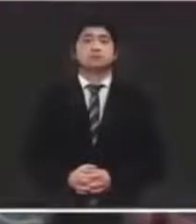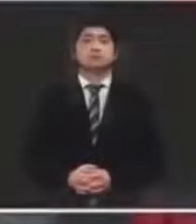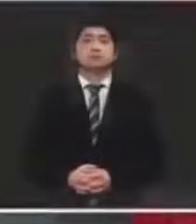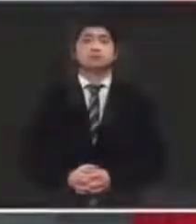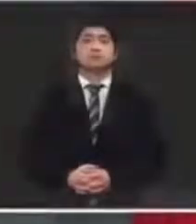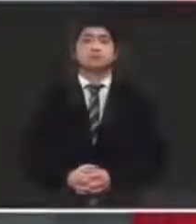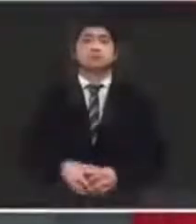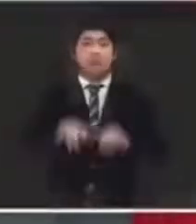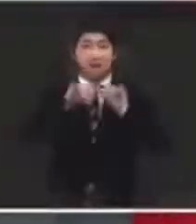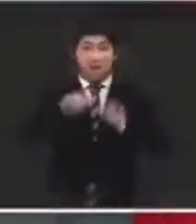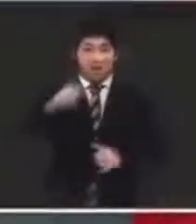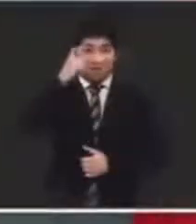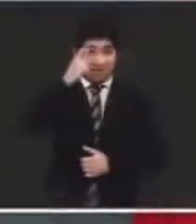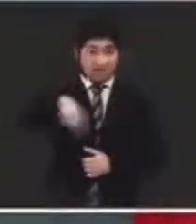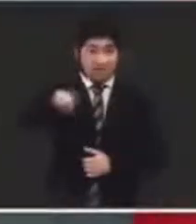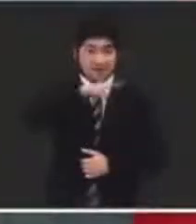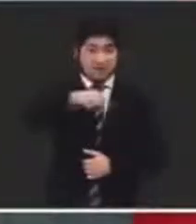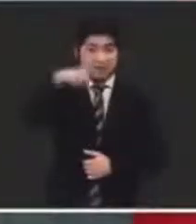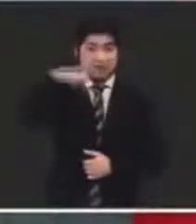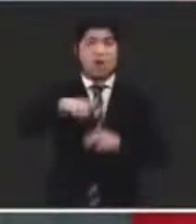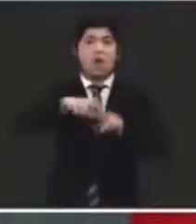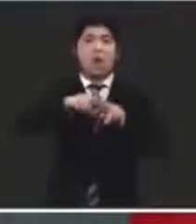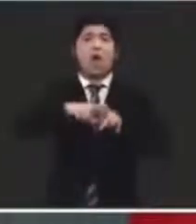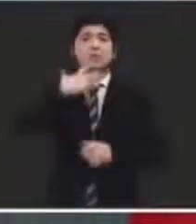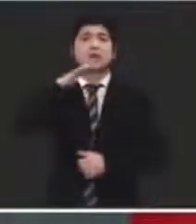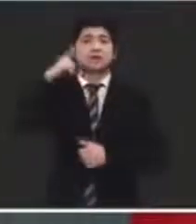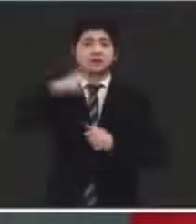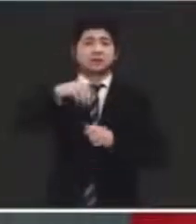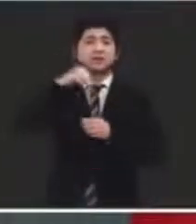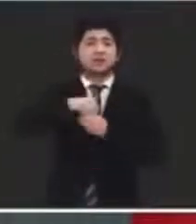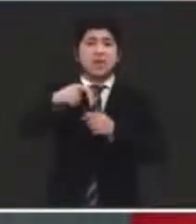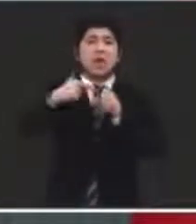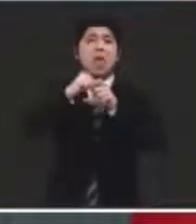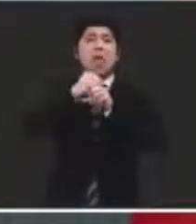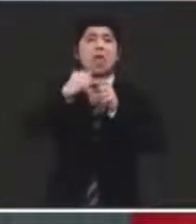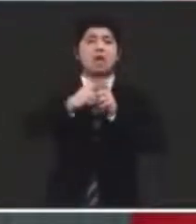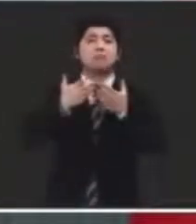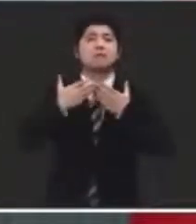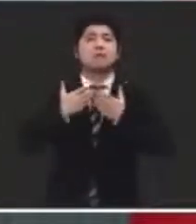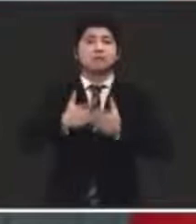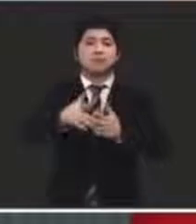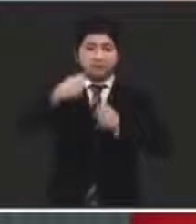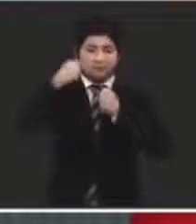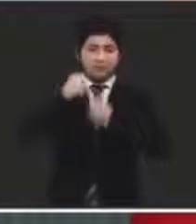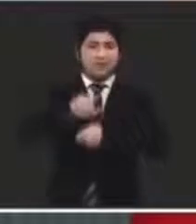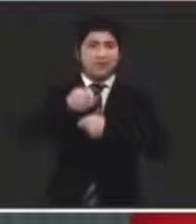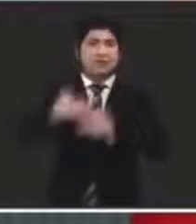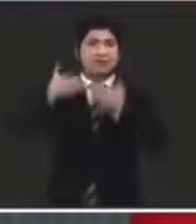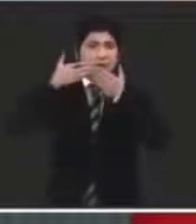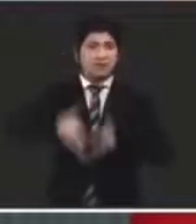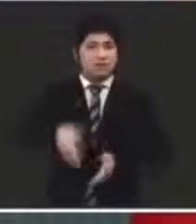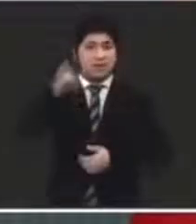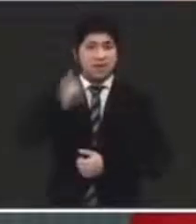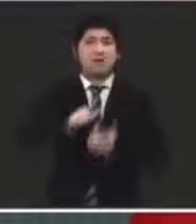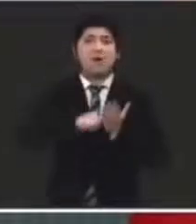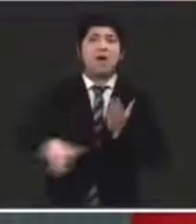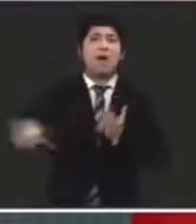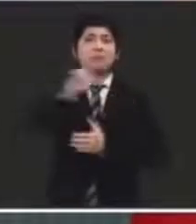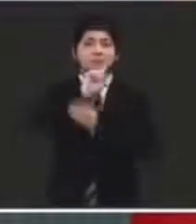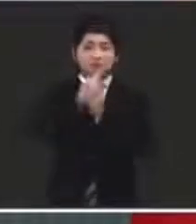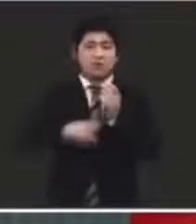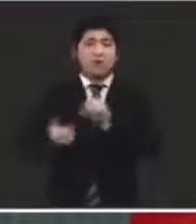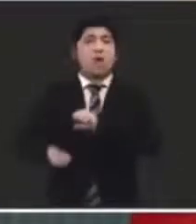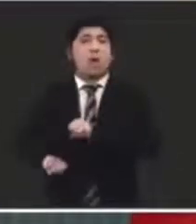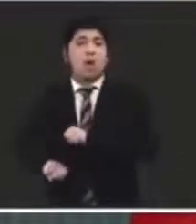aynı zihniyetin bugün Akdeniz'de Ege'de botlarını batırarak her şeylerini soyup